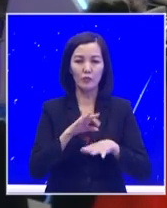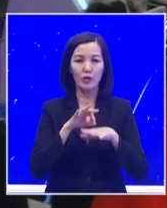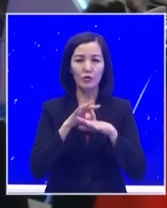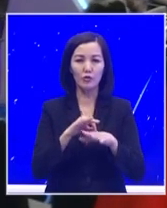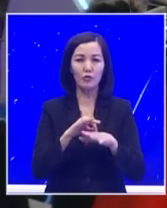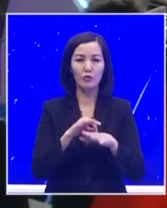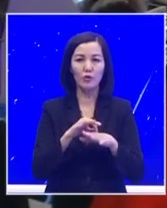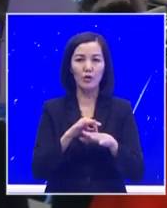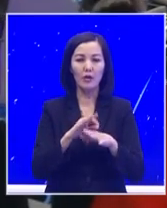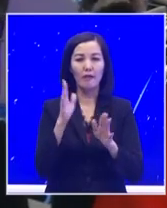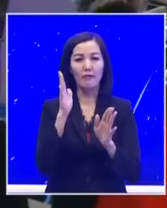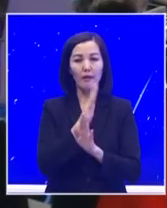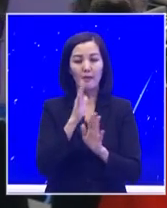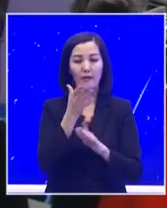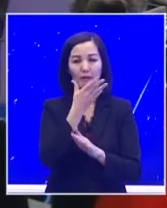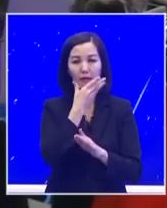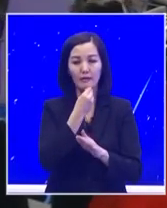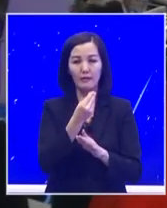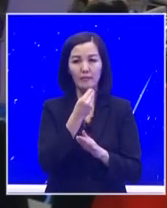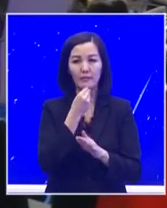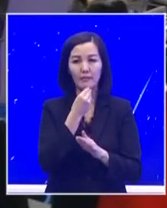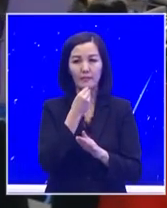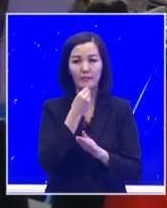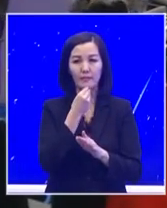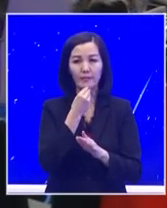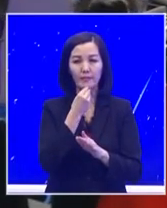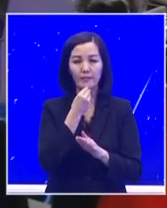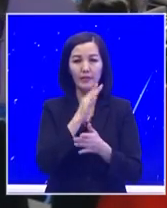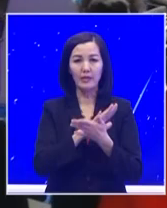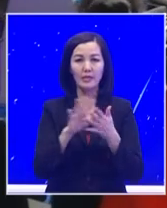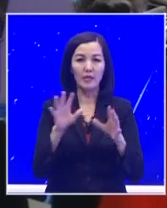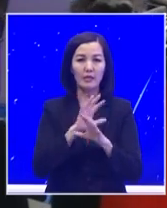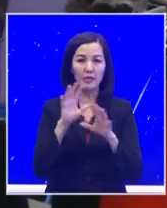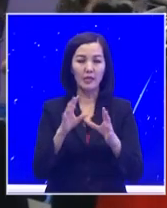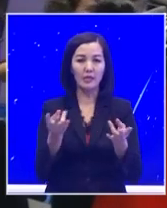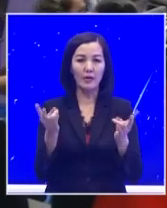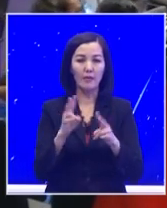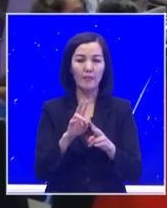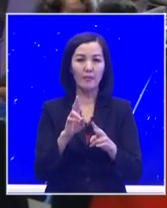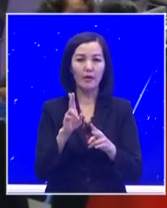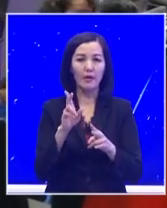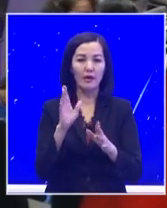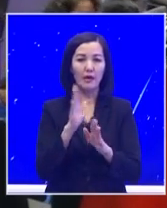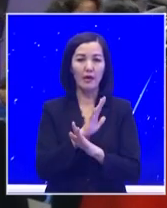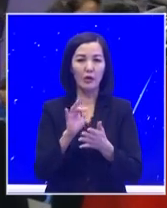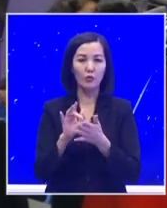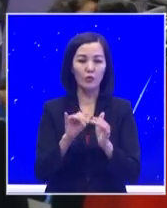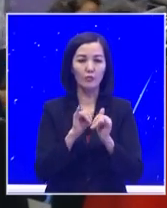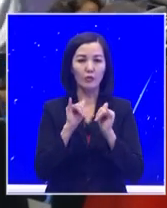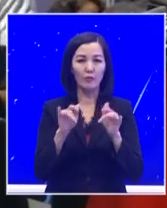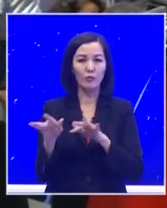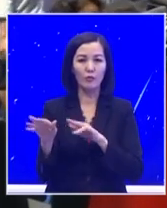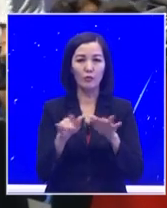білеміз, табиғаты әсем облыстардың біріміз. Сол жерде тазалықты сақтауға, экотуризмді дамытуға осындай көптеген жұмыстарды қолға